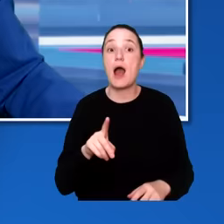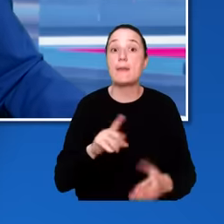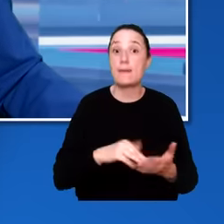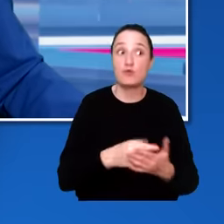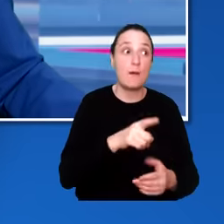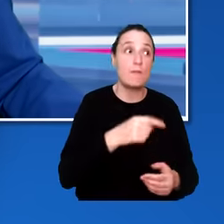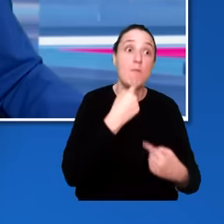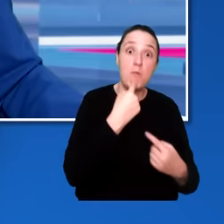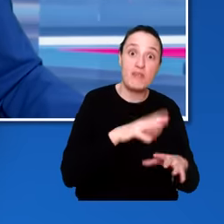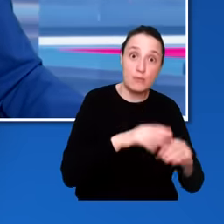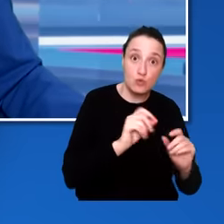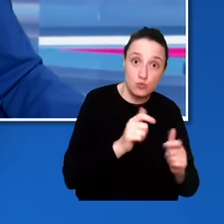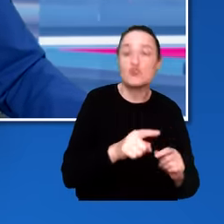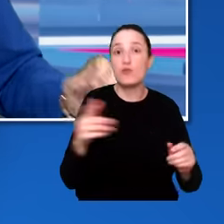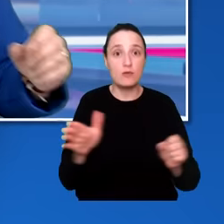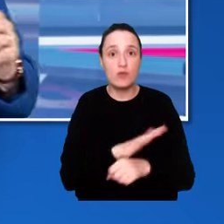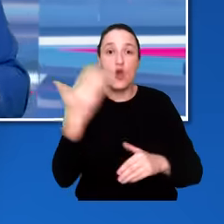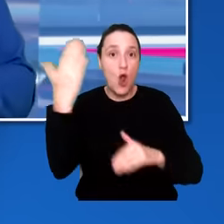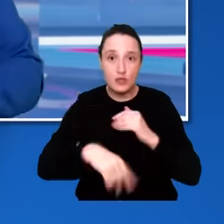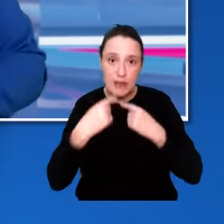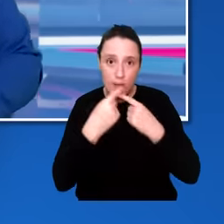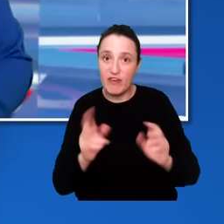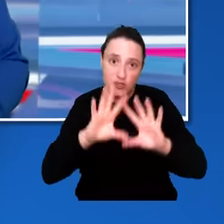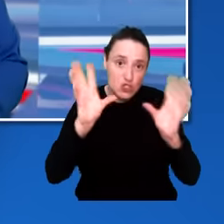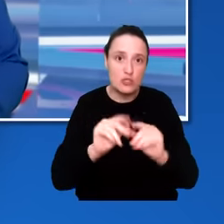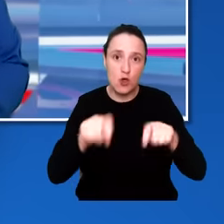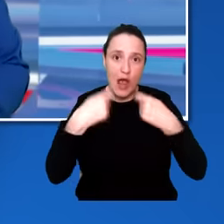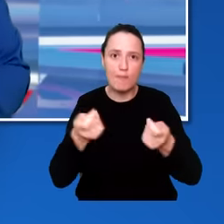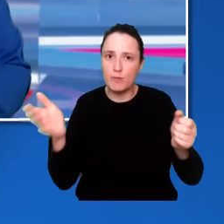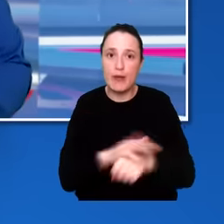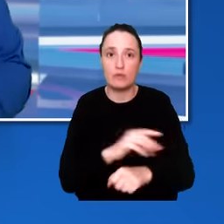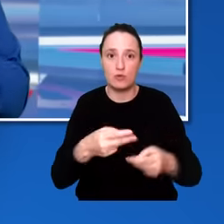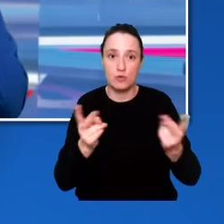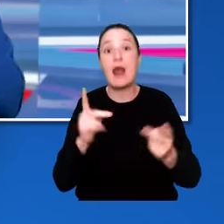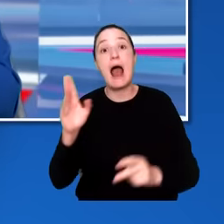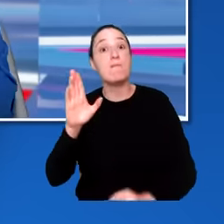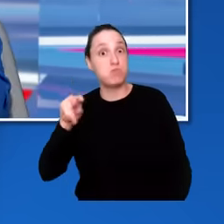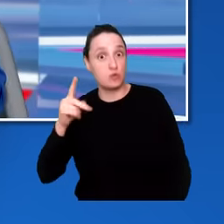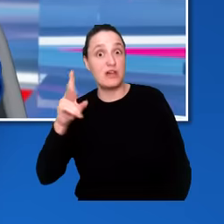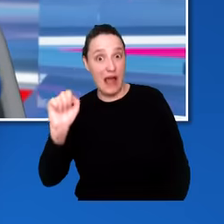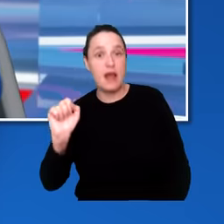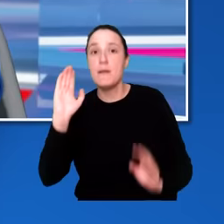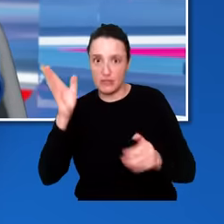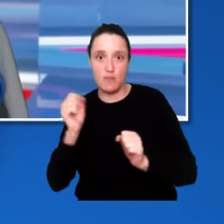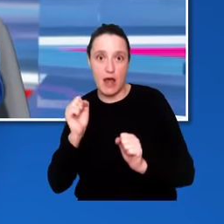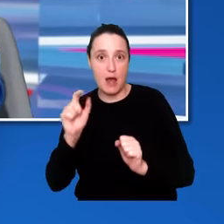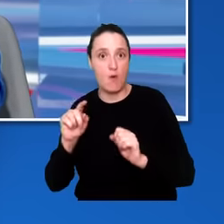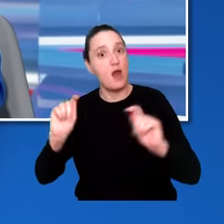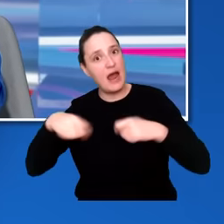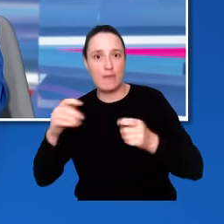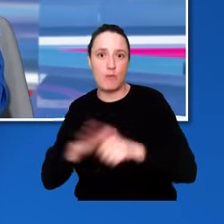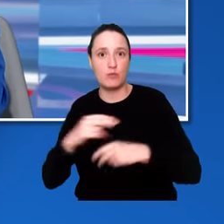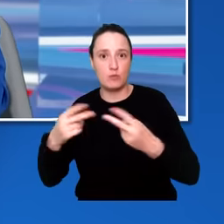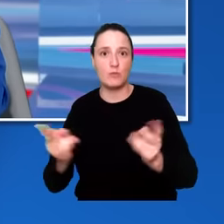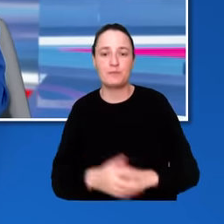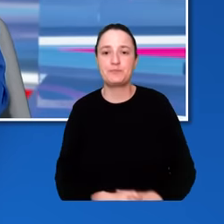powiedzieć B. Chętnie bym przeczytał od początku do końca ten raport. Budka z pewnością będzie się obawiał tego. Ja słyszałam przed chwilą pana posła Marka Jakubiaka z